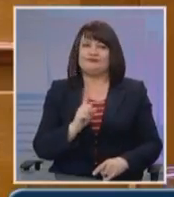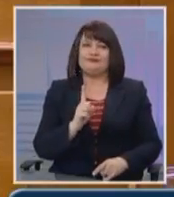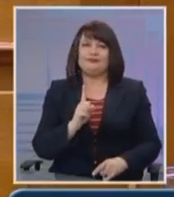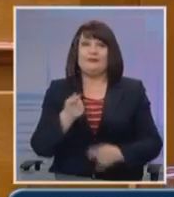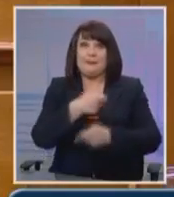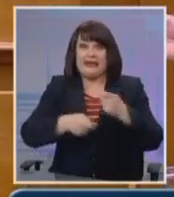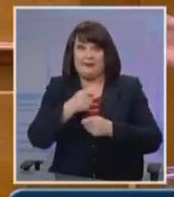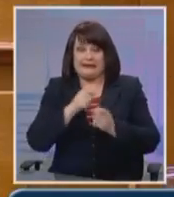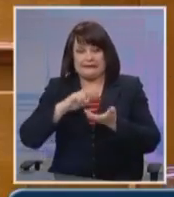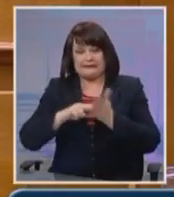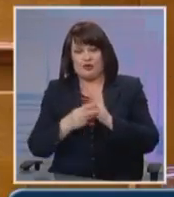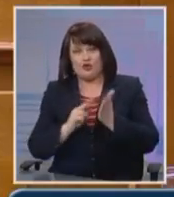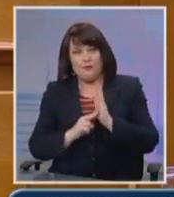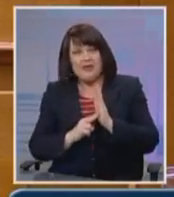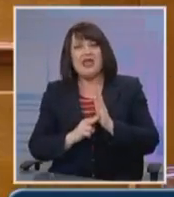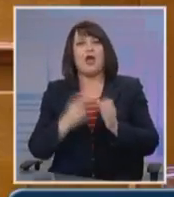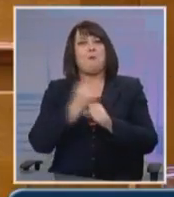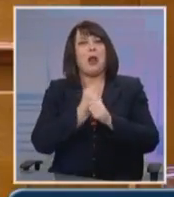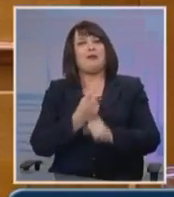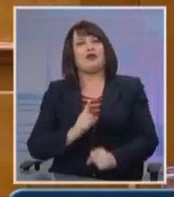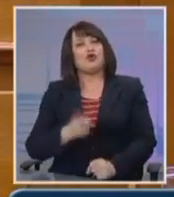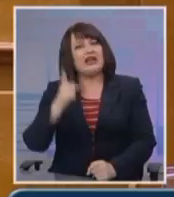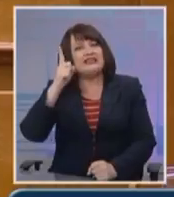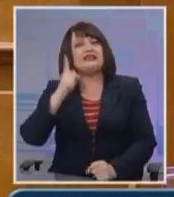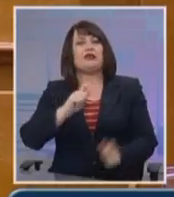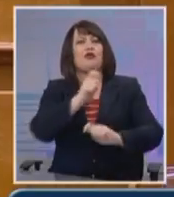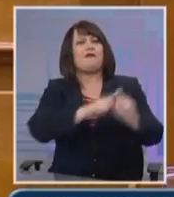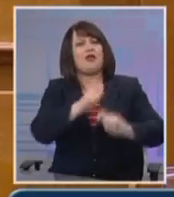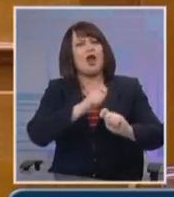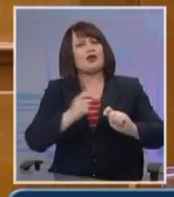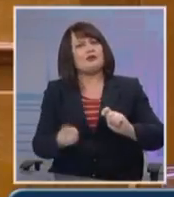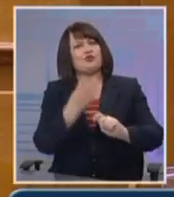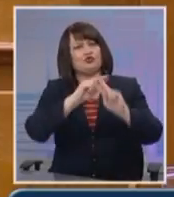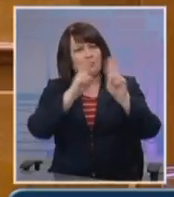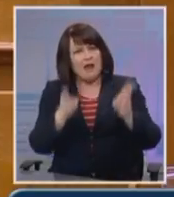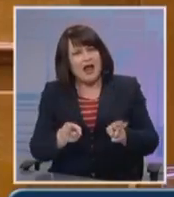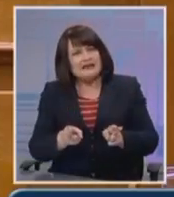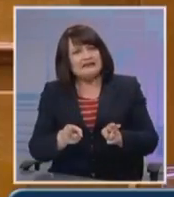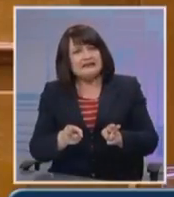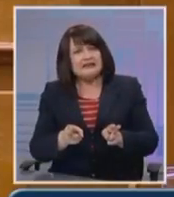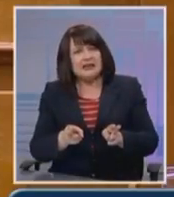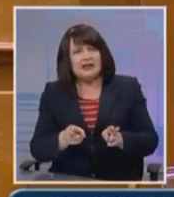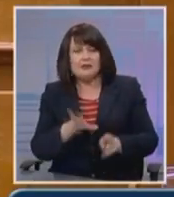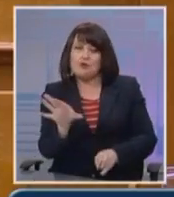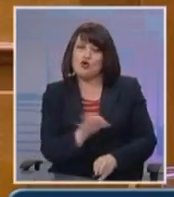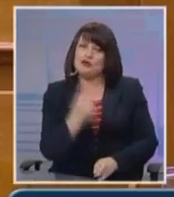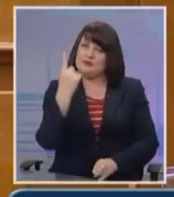υστέρημά του ένα επαγγελματικό ταξίδι, την ανακαίνιση στο μαγαζί του ή πολύ περισσότερο την πρόσληψη ενός νέου εργαζομένου ή την αγορά